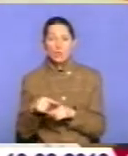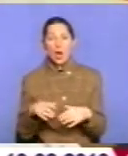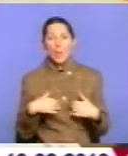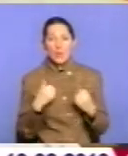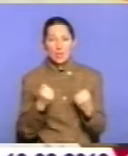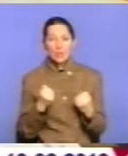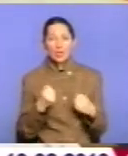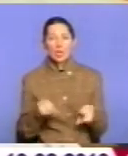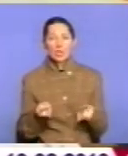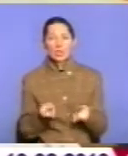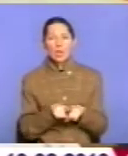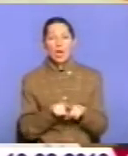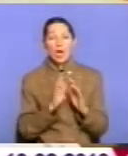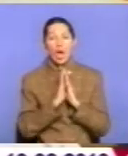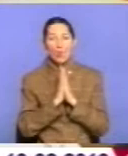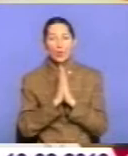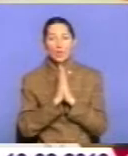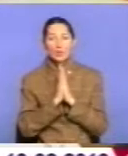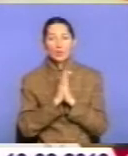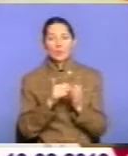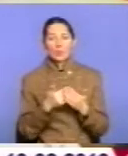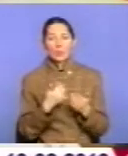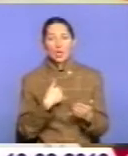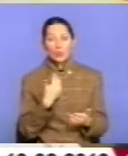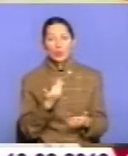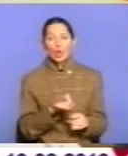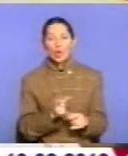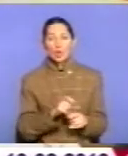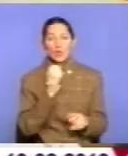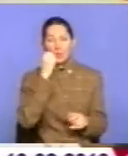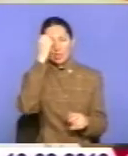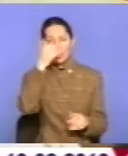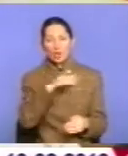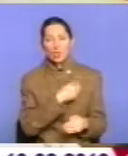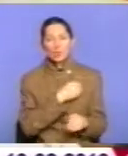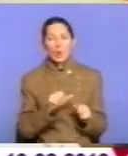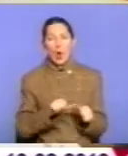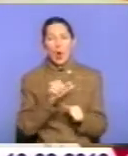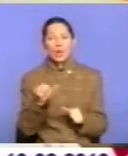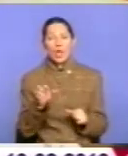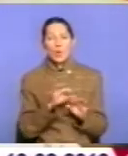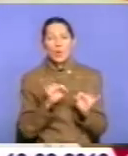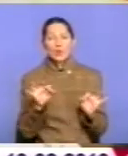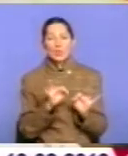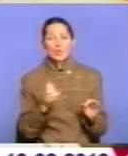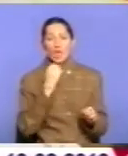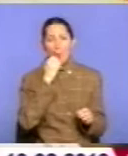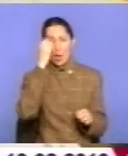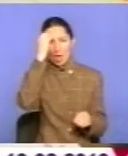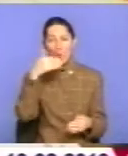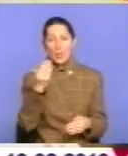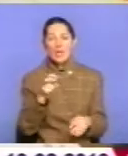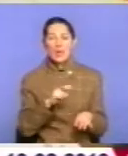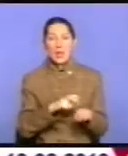та молитви. Тобто ми їм дуже вдячні і хотілося б окремо висловити подяку нашим